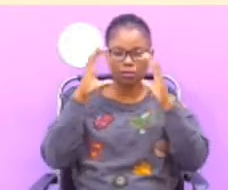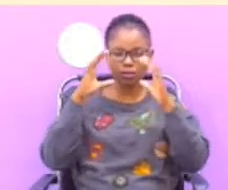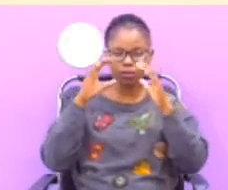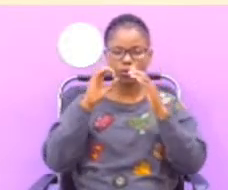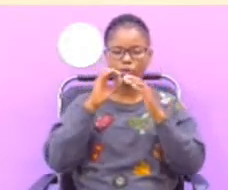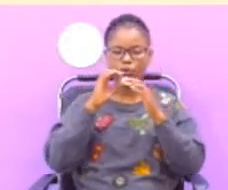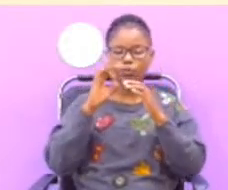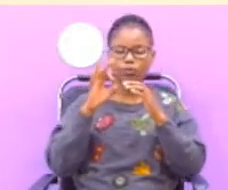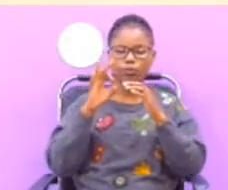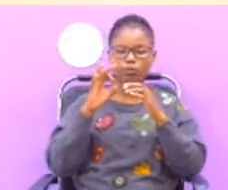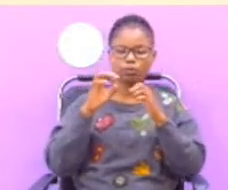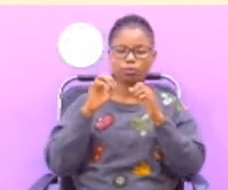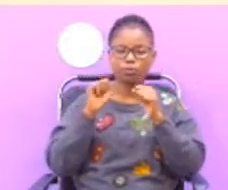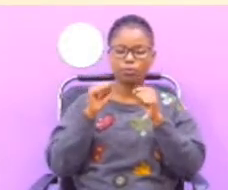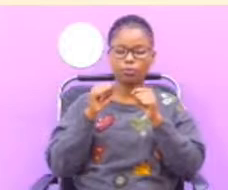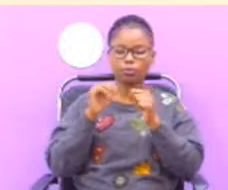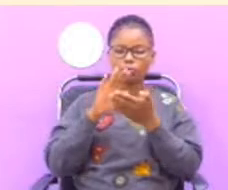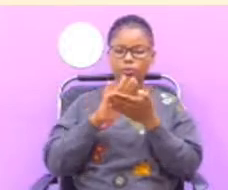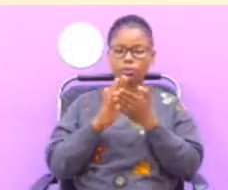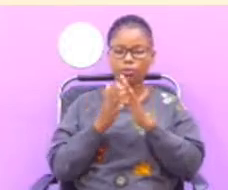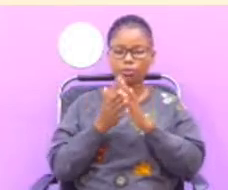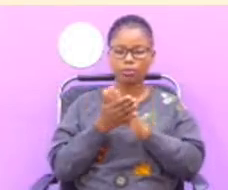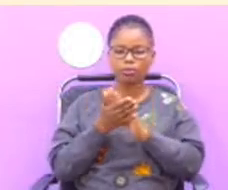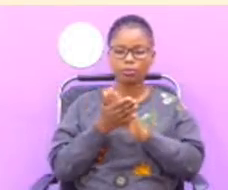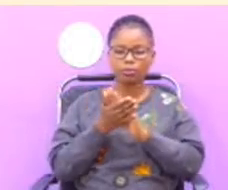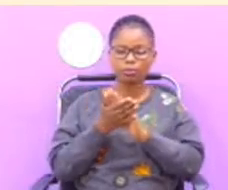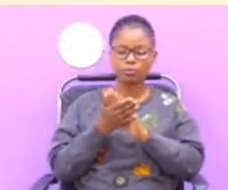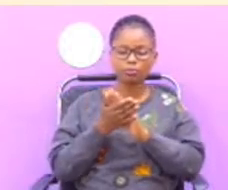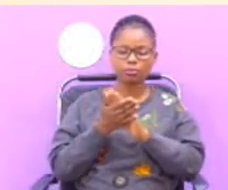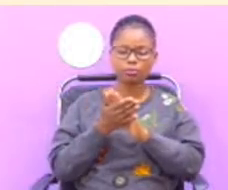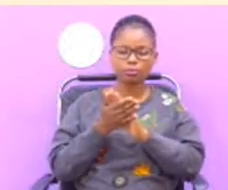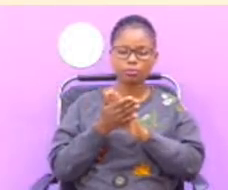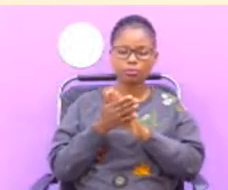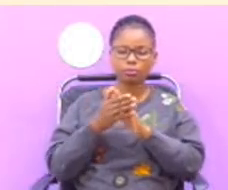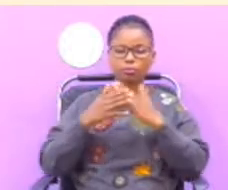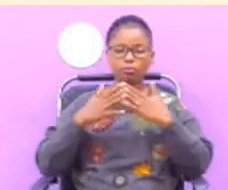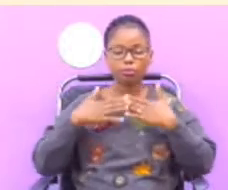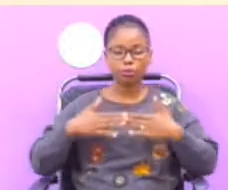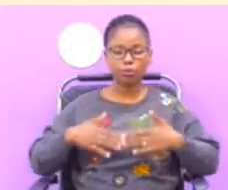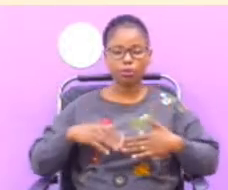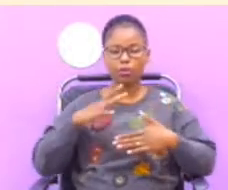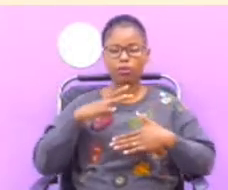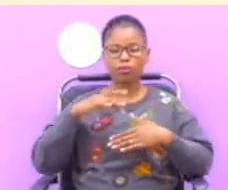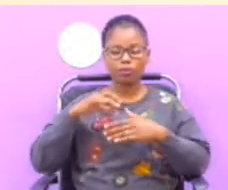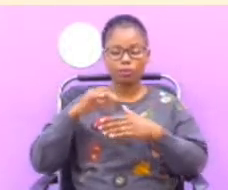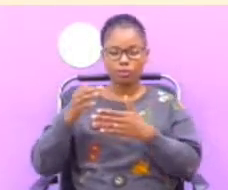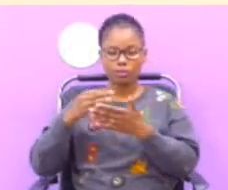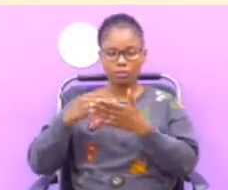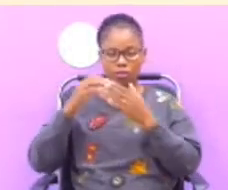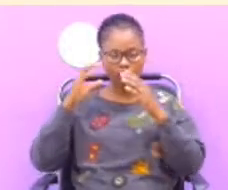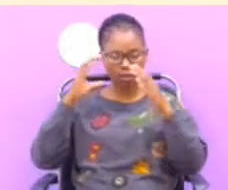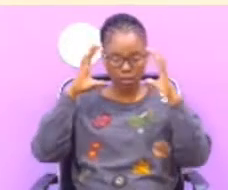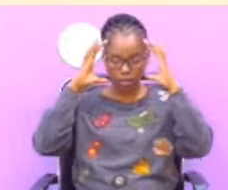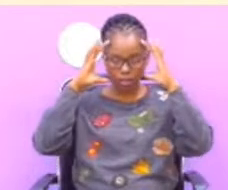ũmĩũrage ĩtuĩke ithendo igwĩre andũ othe ciongo na matigari mao